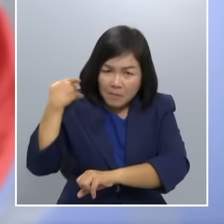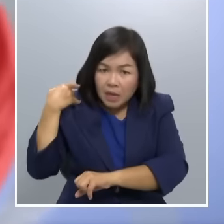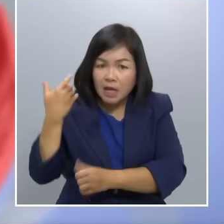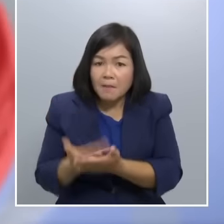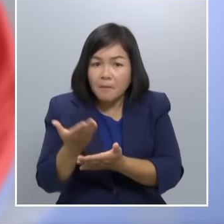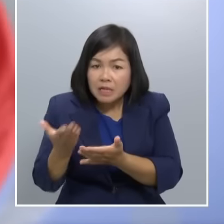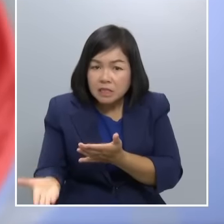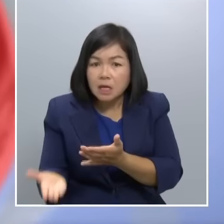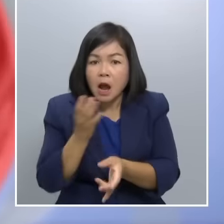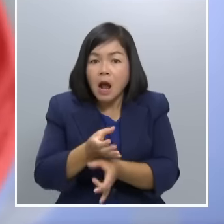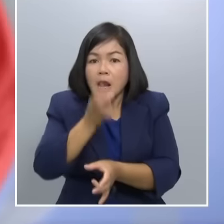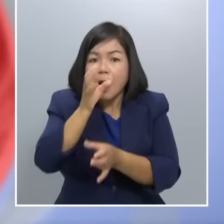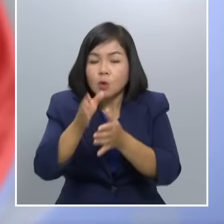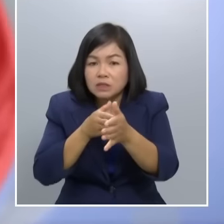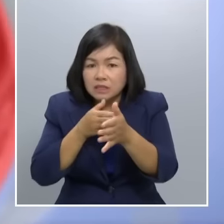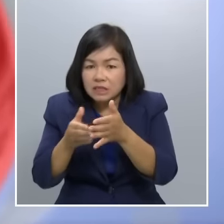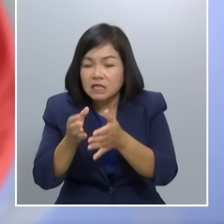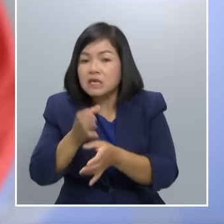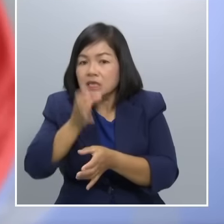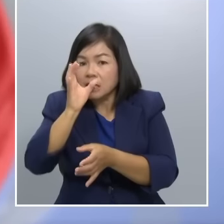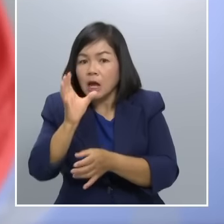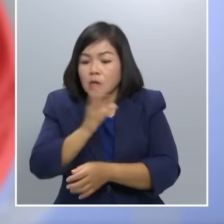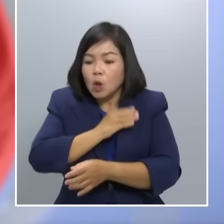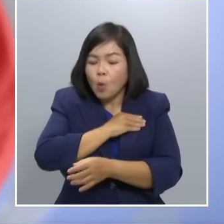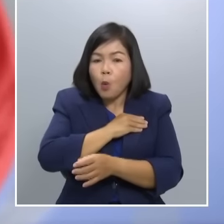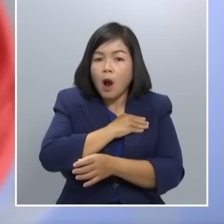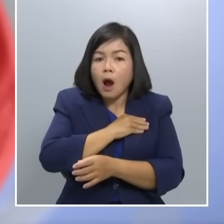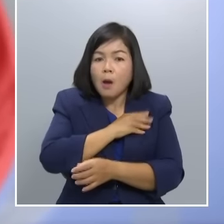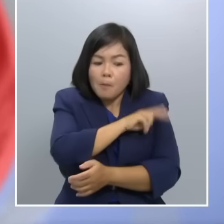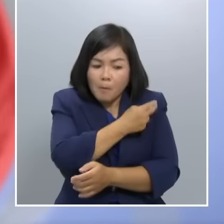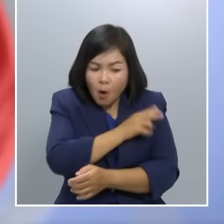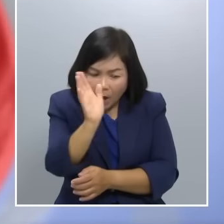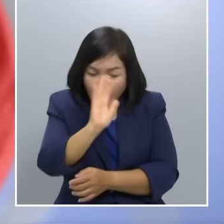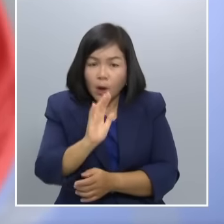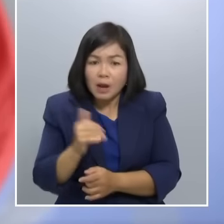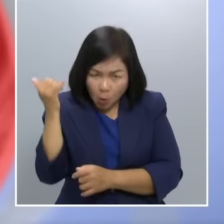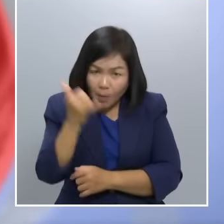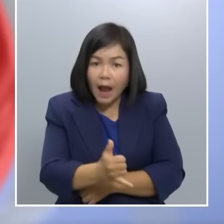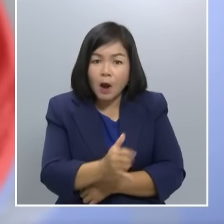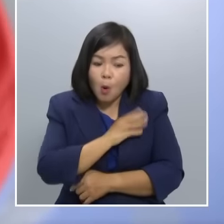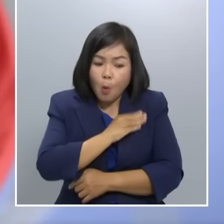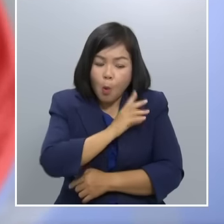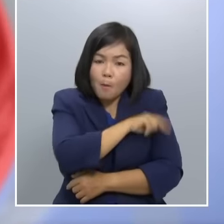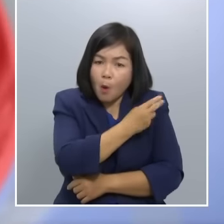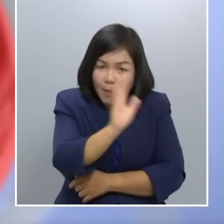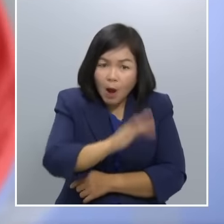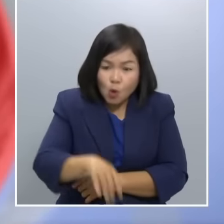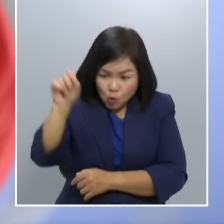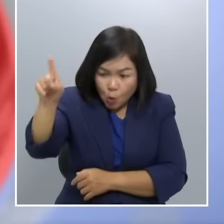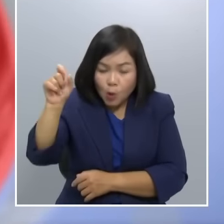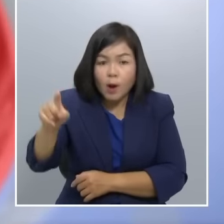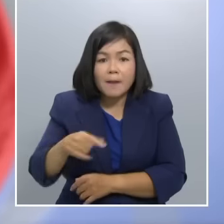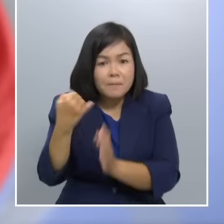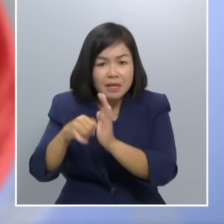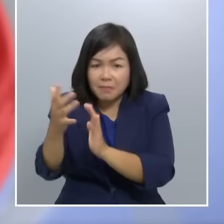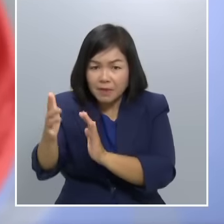ต่างๆนานาก็มีแต่ไม่กล้ามาหาหมออค่ะซึ่งคุณเอ่อคุณหมอก็บอกว่ามารับการรักษาเลยนะคะไม่ได้มีความผิด